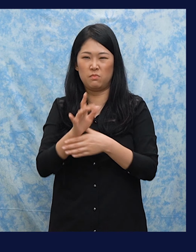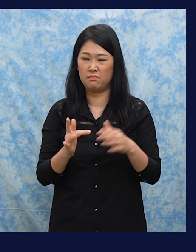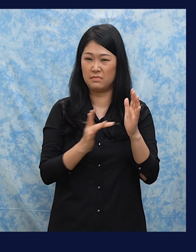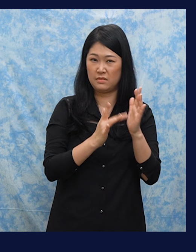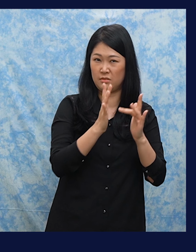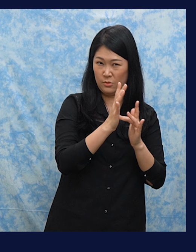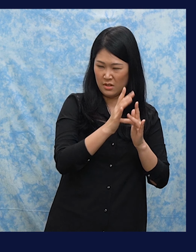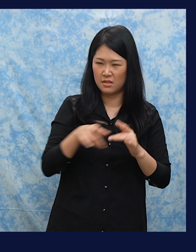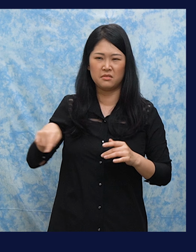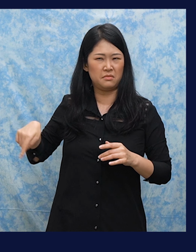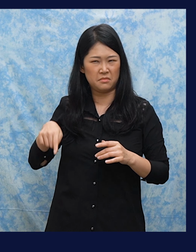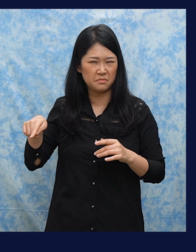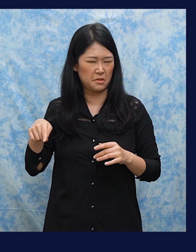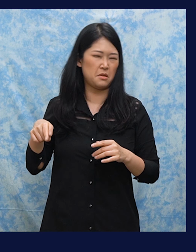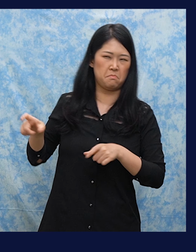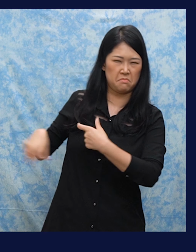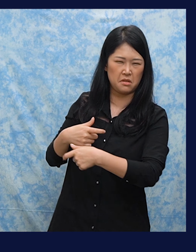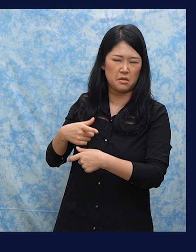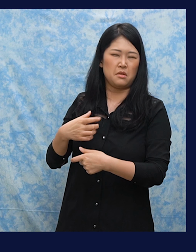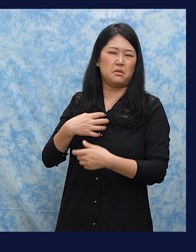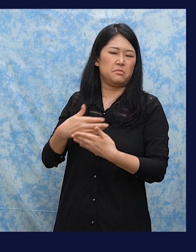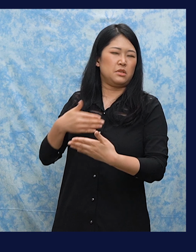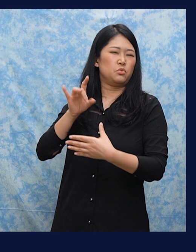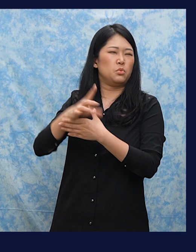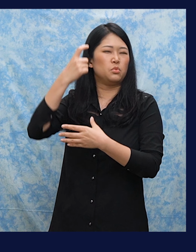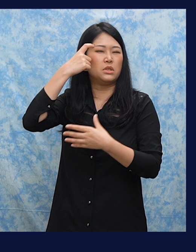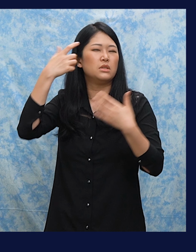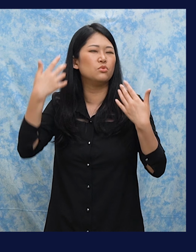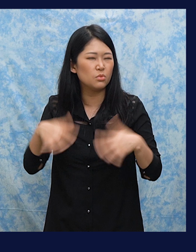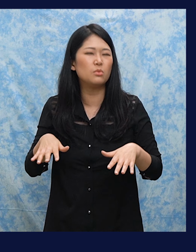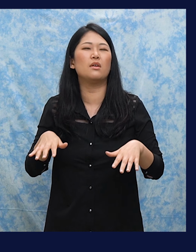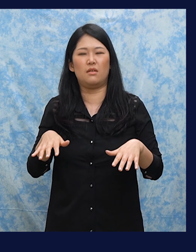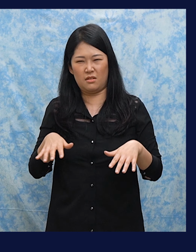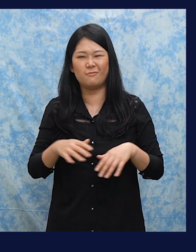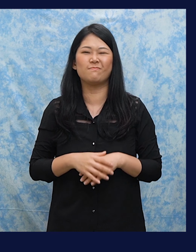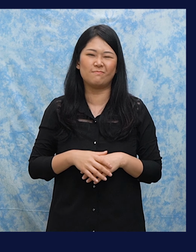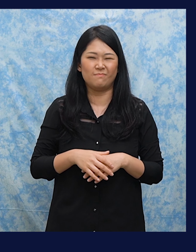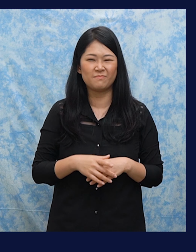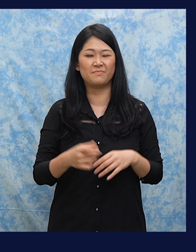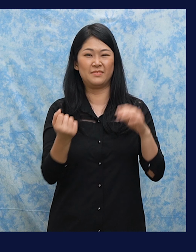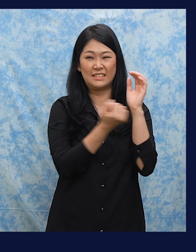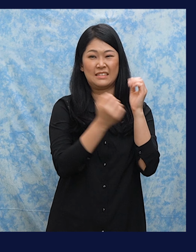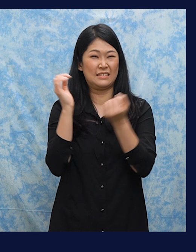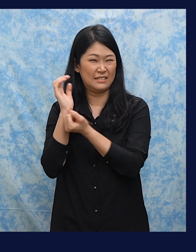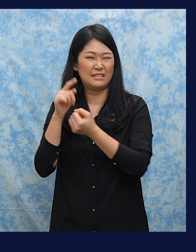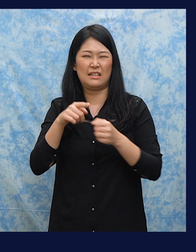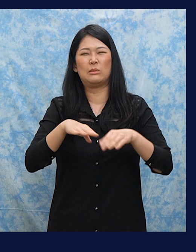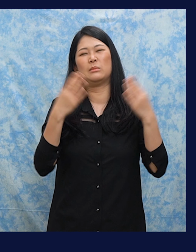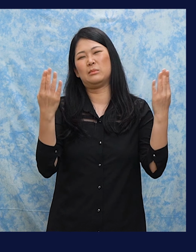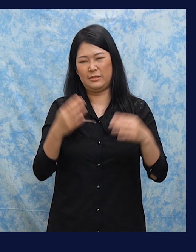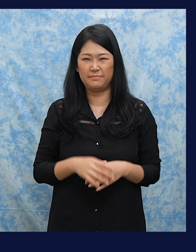更早，由耶稣被捕之前向门徒预言自己会被出卖以及会被钉在十字架上开